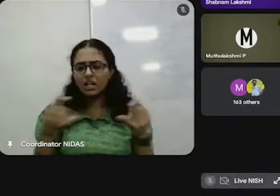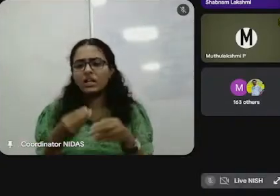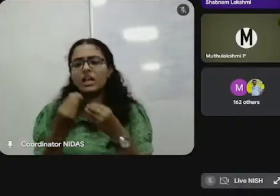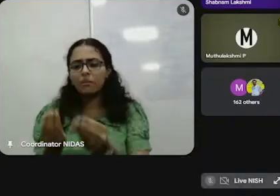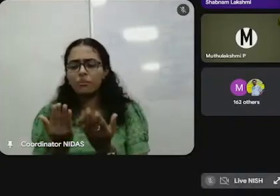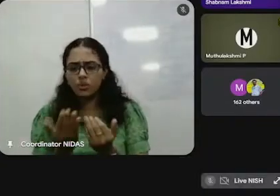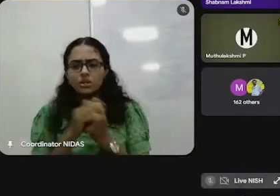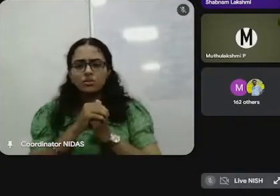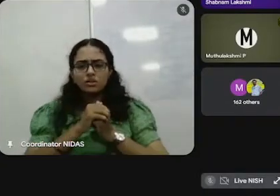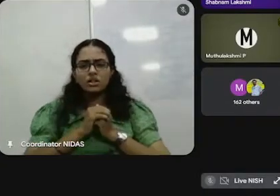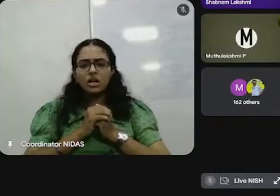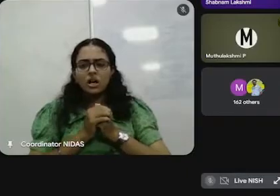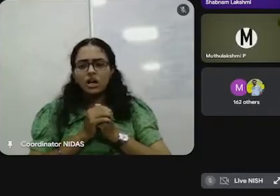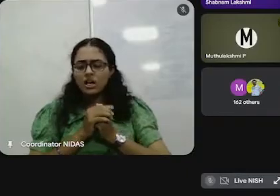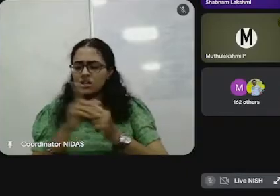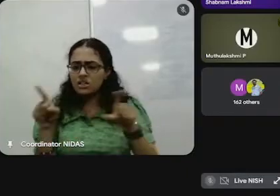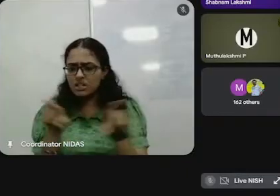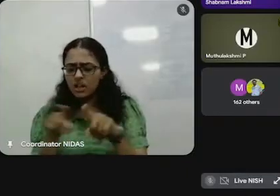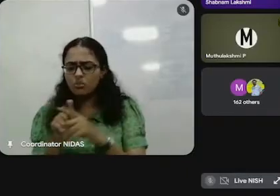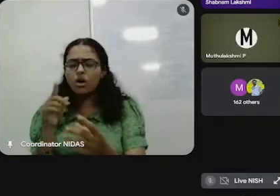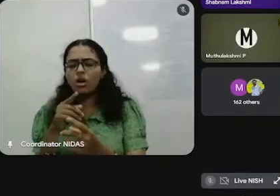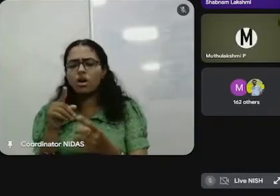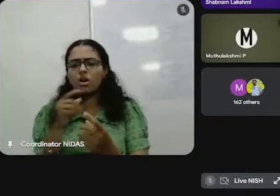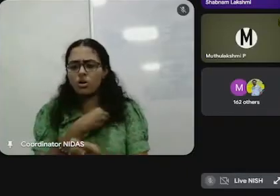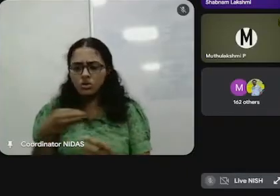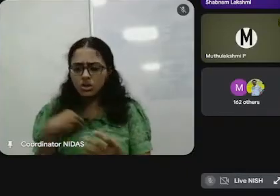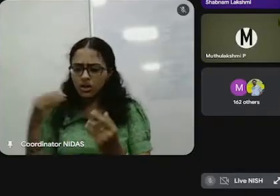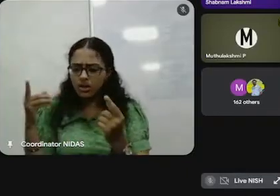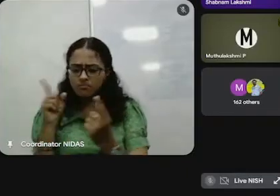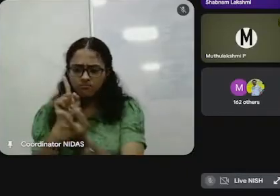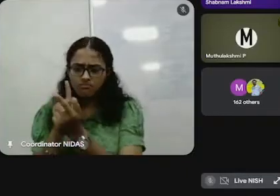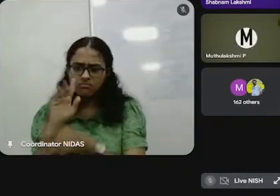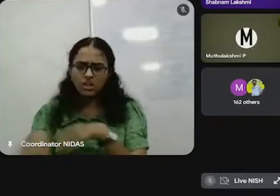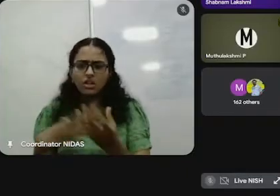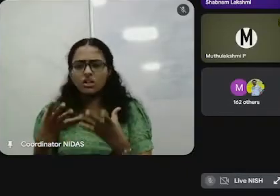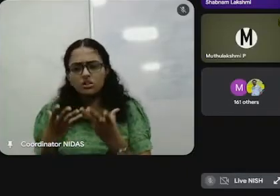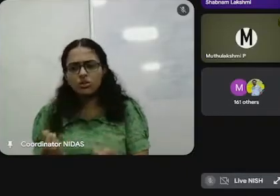പറ്റുള്ളൂ. അപ്പം കാണുന്ന ഡോക്ടറെ തന്നെ കണ്ടിട്ട് ഈ ബുദ്ധിമുട്ടുകൾ പറയുന്നതായിരിക്കും നല്ലത്.